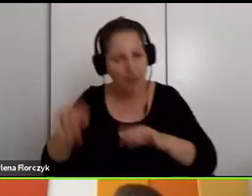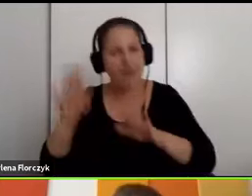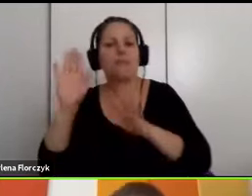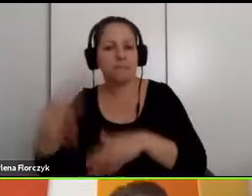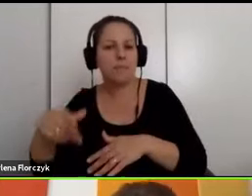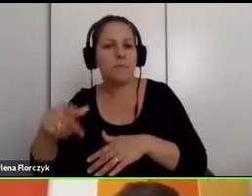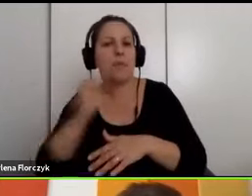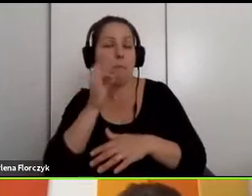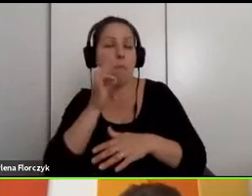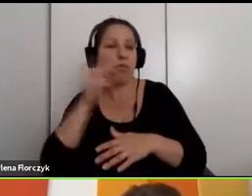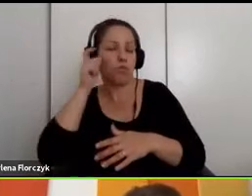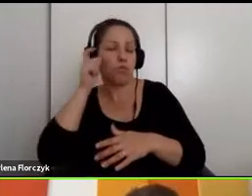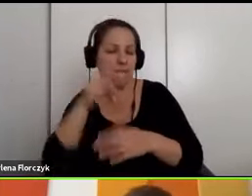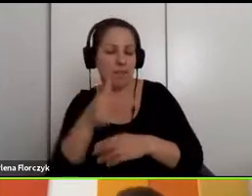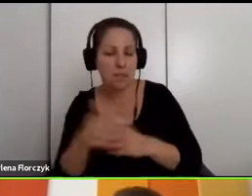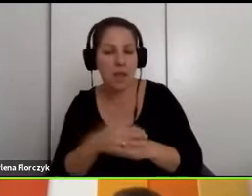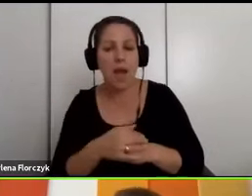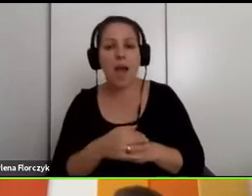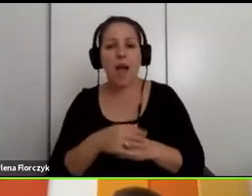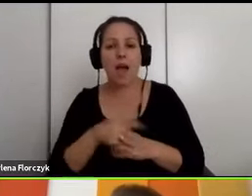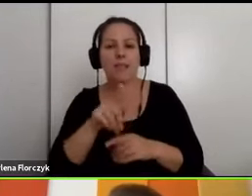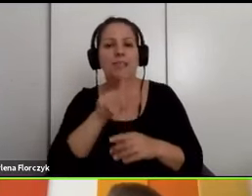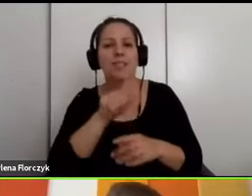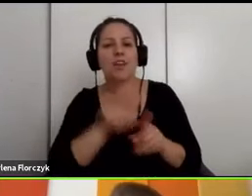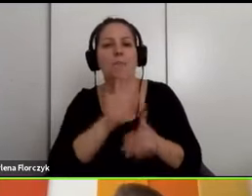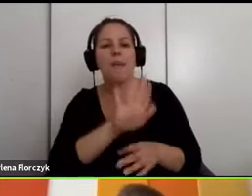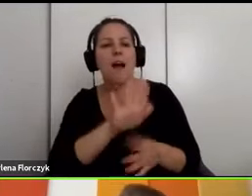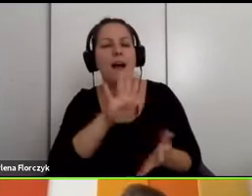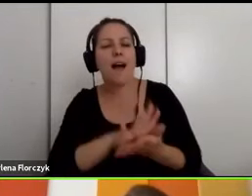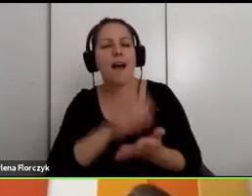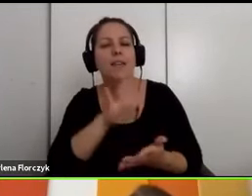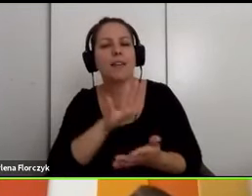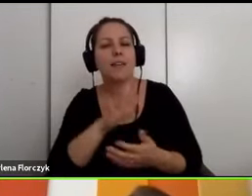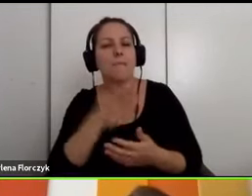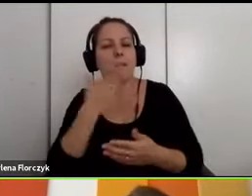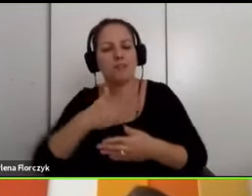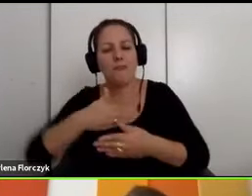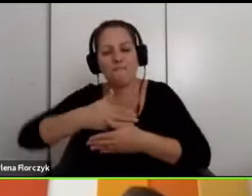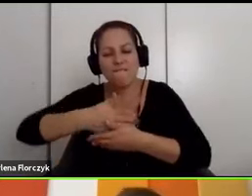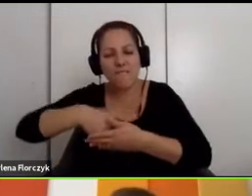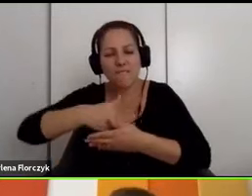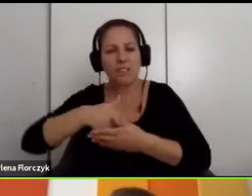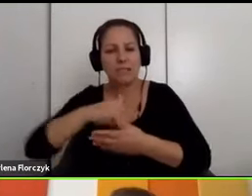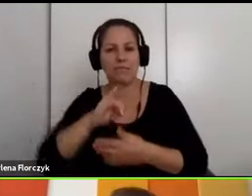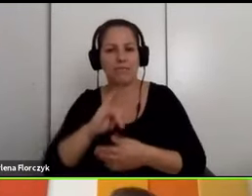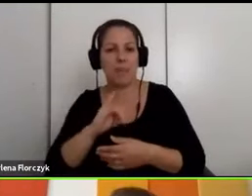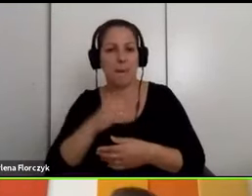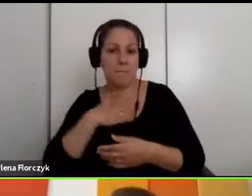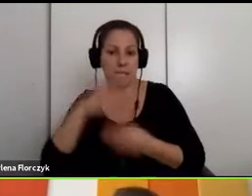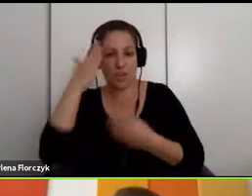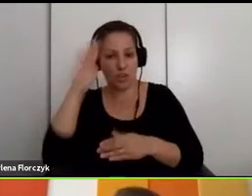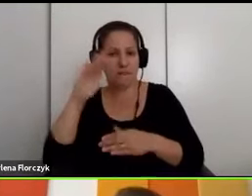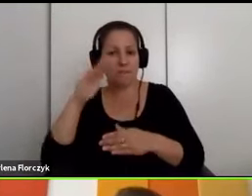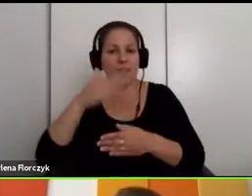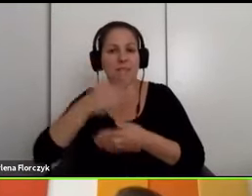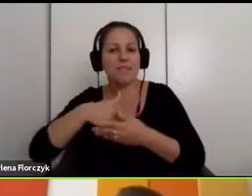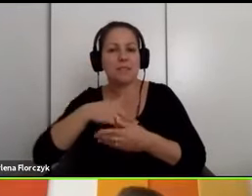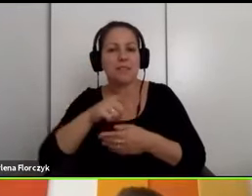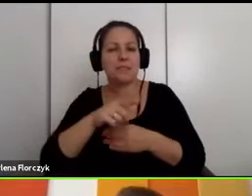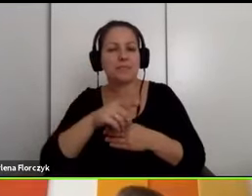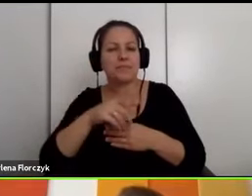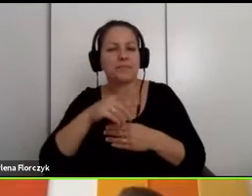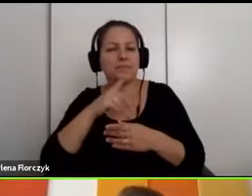człowiekiem. I że on ma taki charakter bardzo wewnętrznie i mam nadzieję często zewnętrznie emancypacyjny,